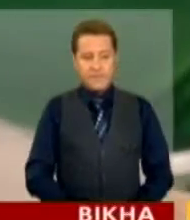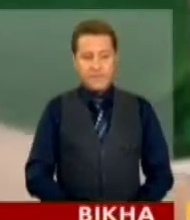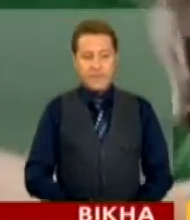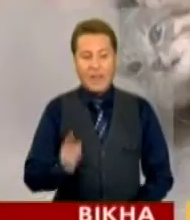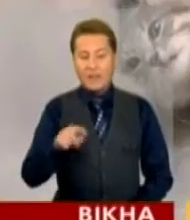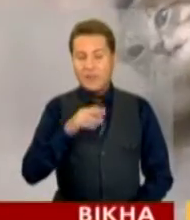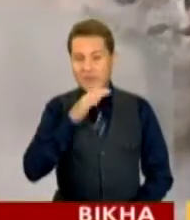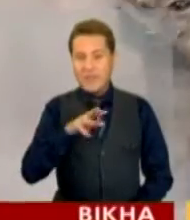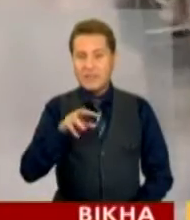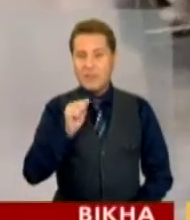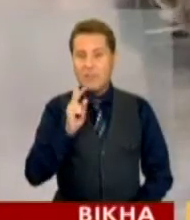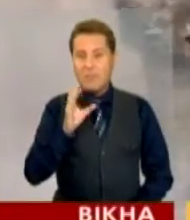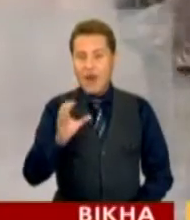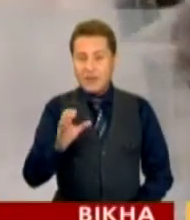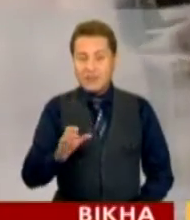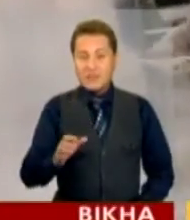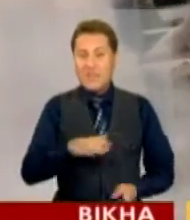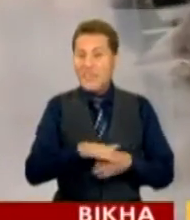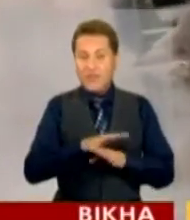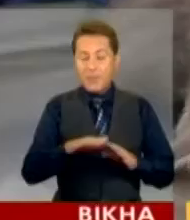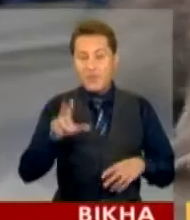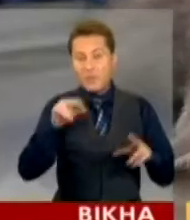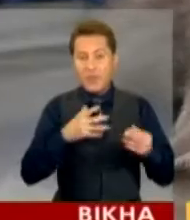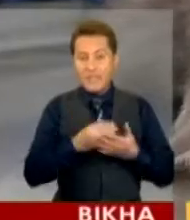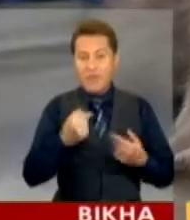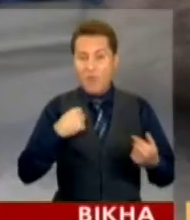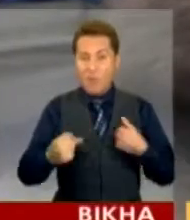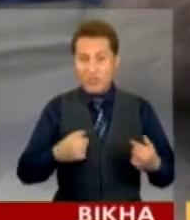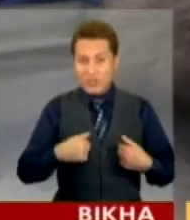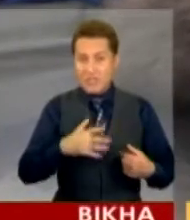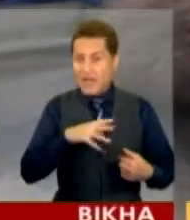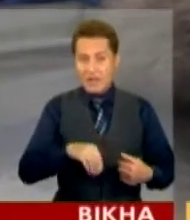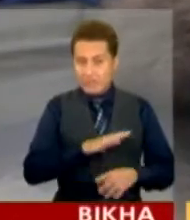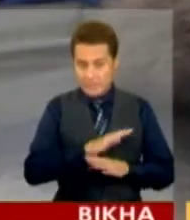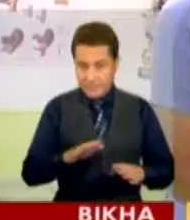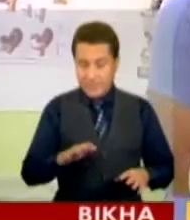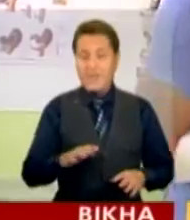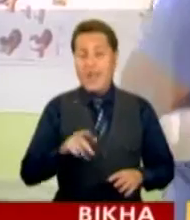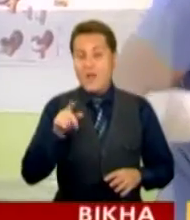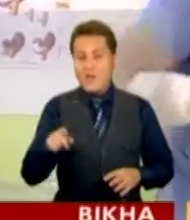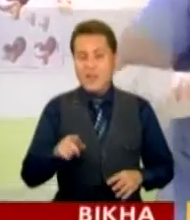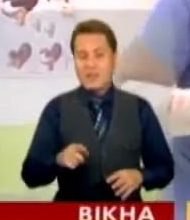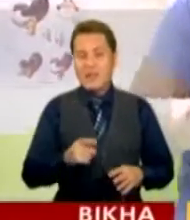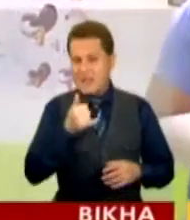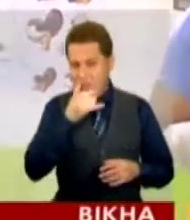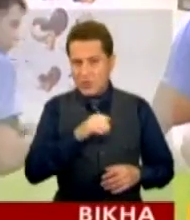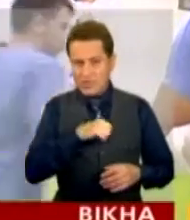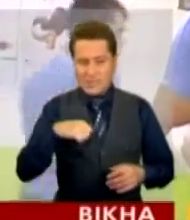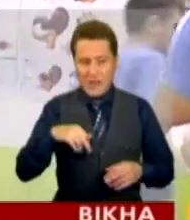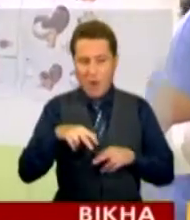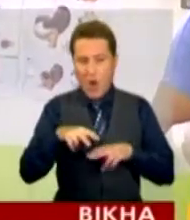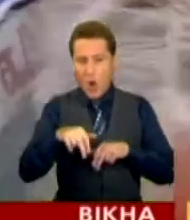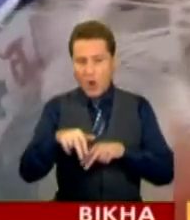Тим часом Макс не виправдав сподівання свого мучителя і з кожним днем почувається дедалі краще. Він ще не може сам ходити, але іноді